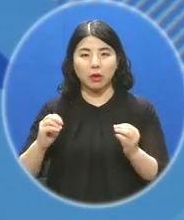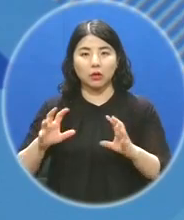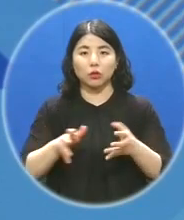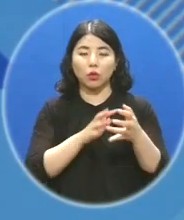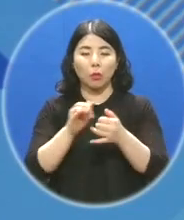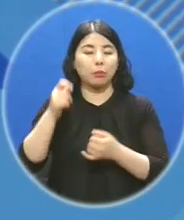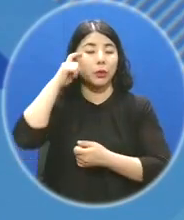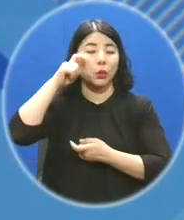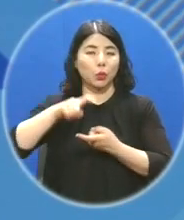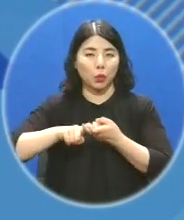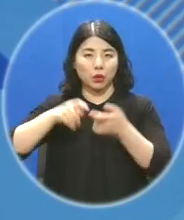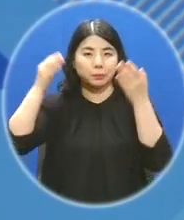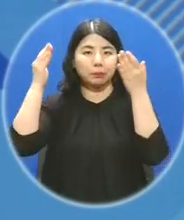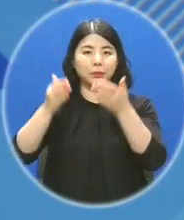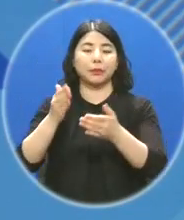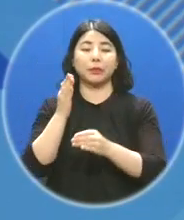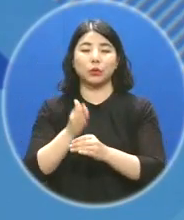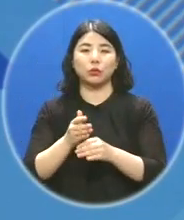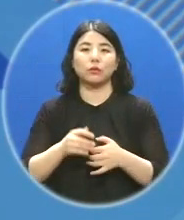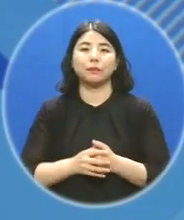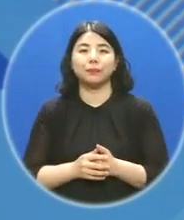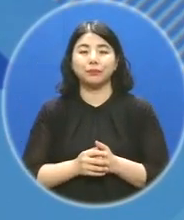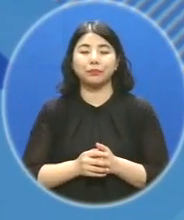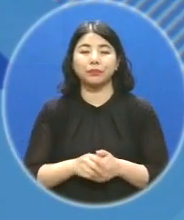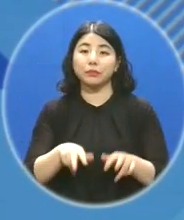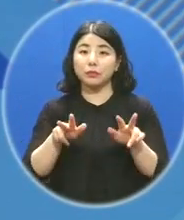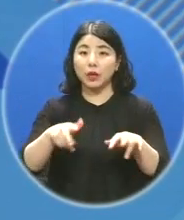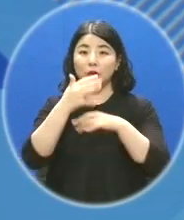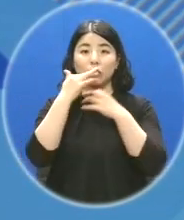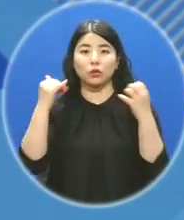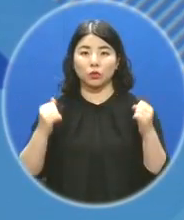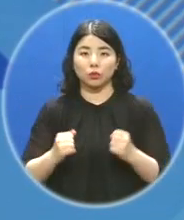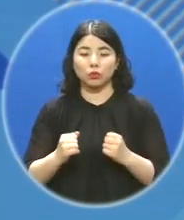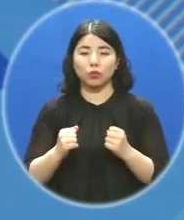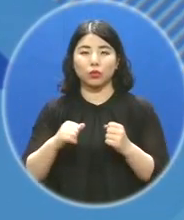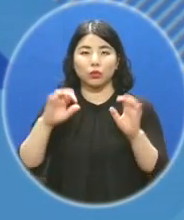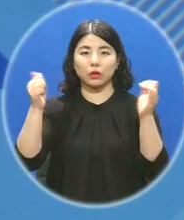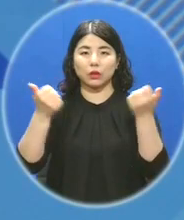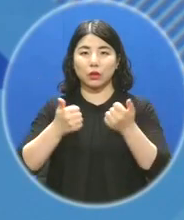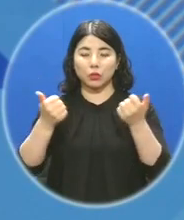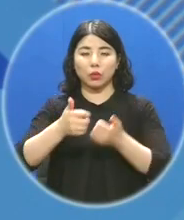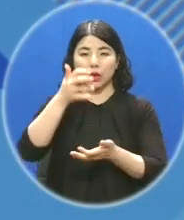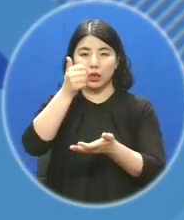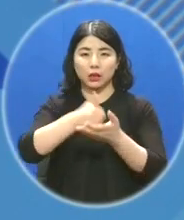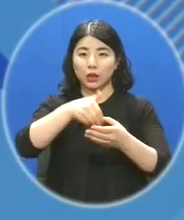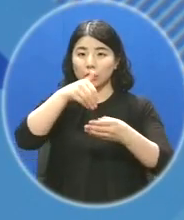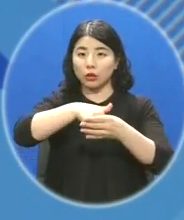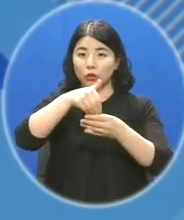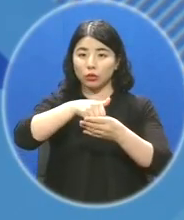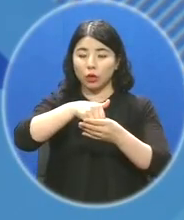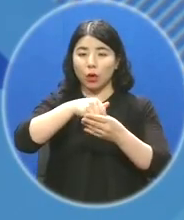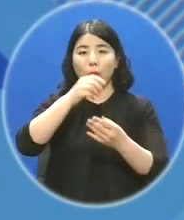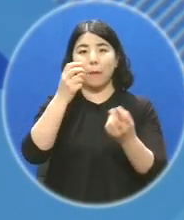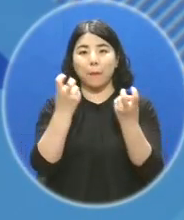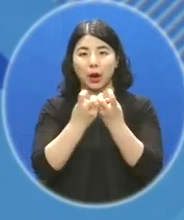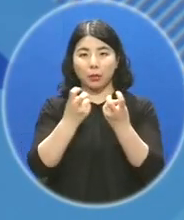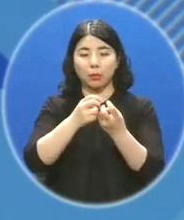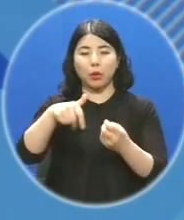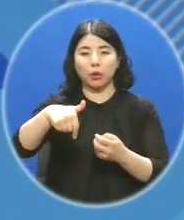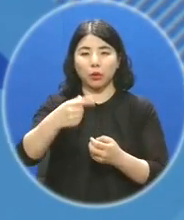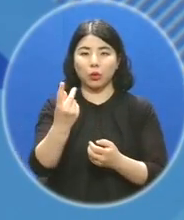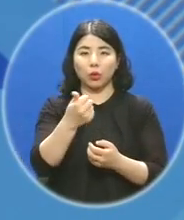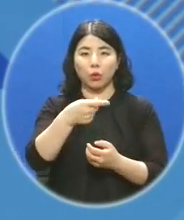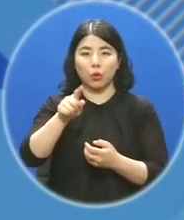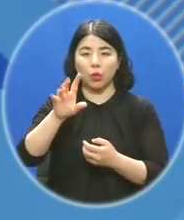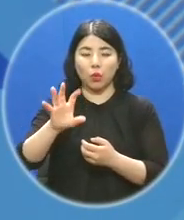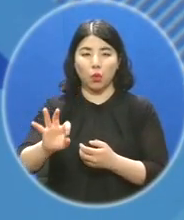여러분들께서 관심을 모으고 계시는데요. 현재 충청북도의 의회 의장 선출 방식은 교황 선출 방식을